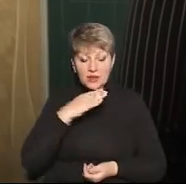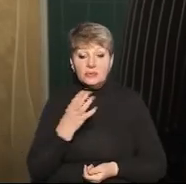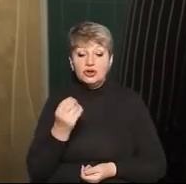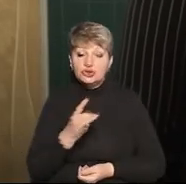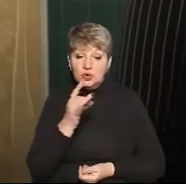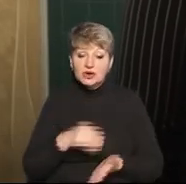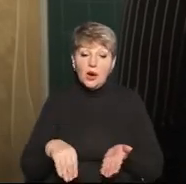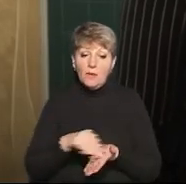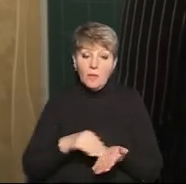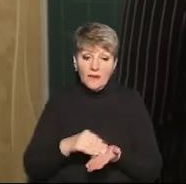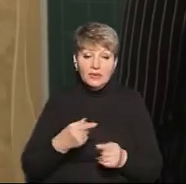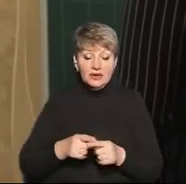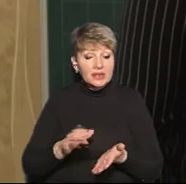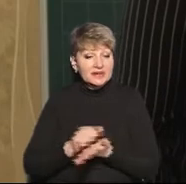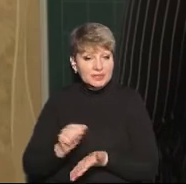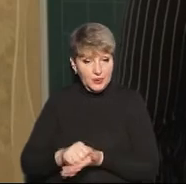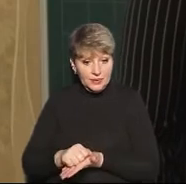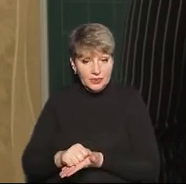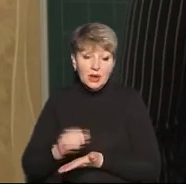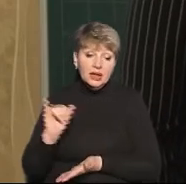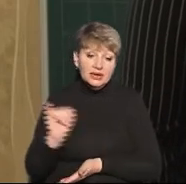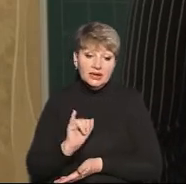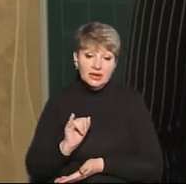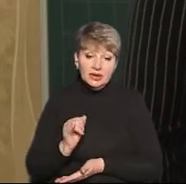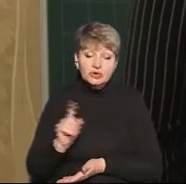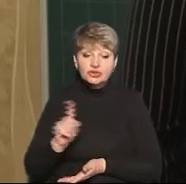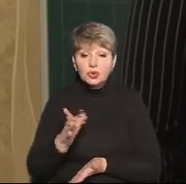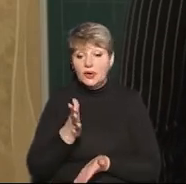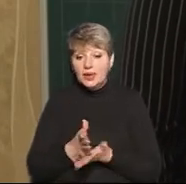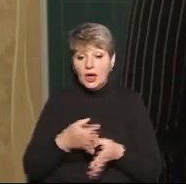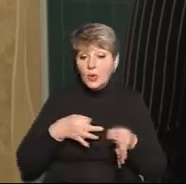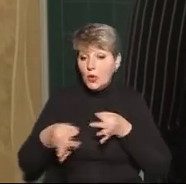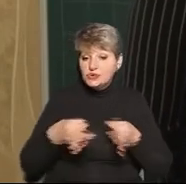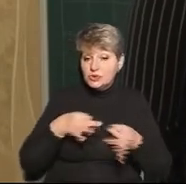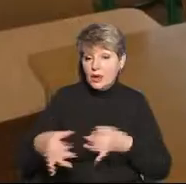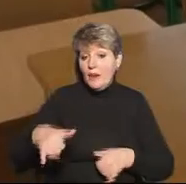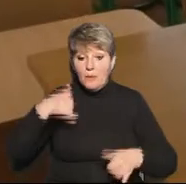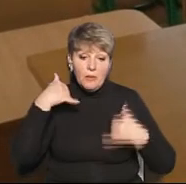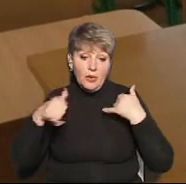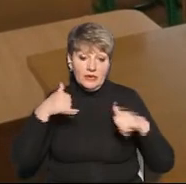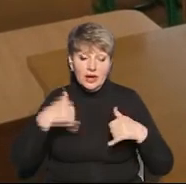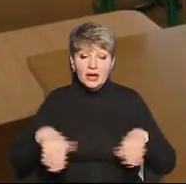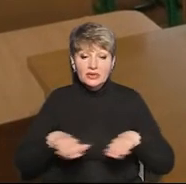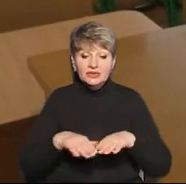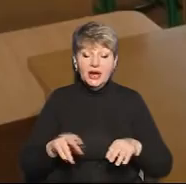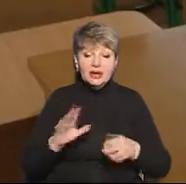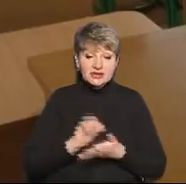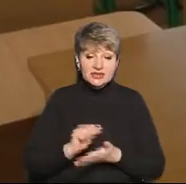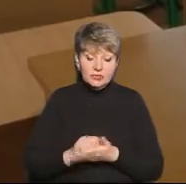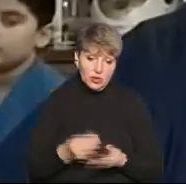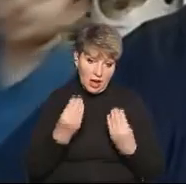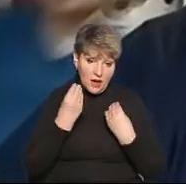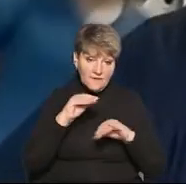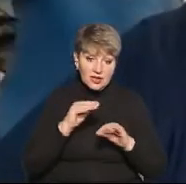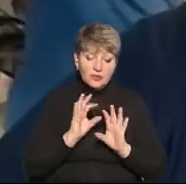раз пройти цей урок. І, звісно, що є консультації по телефону. Такі уроки ефективні, розповідає